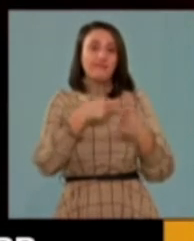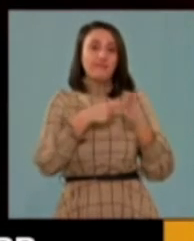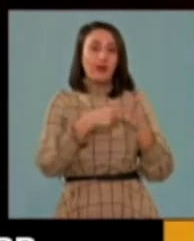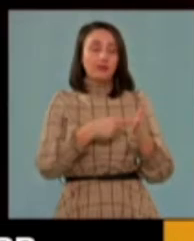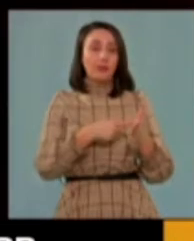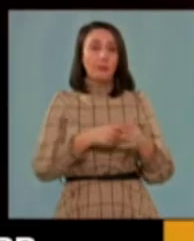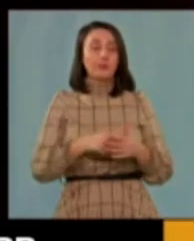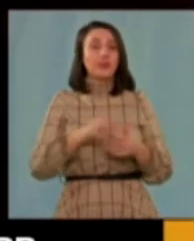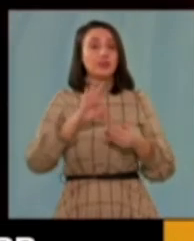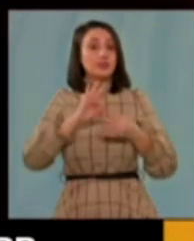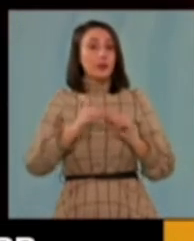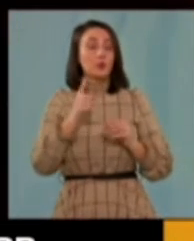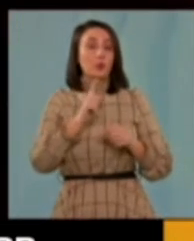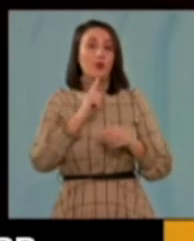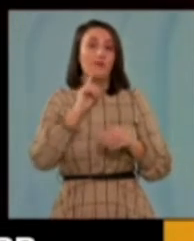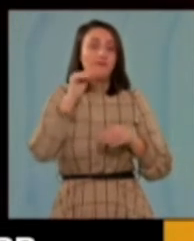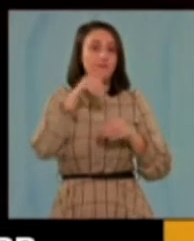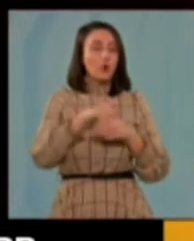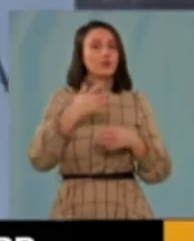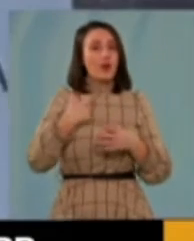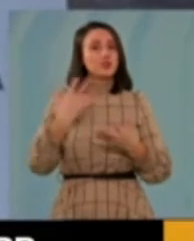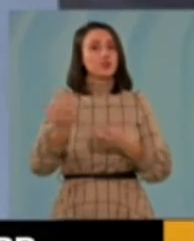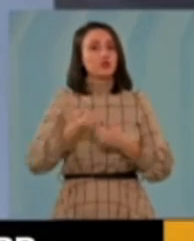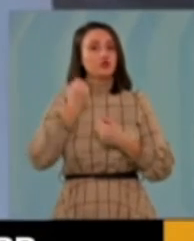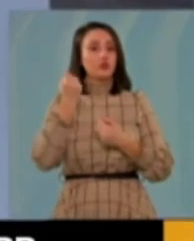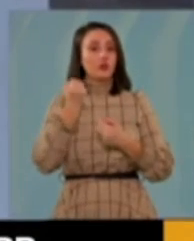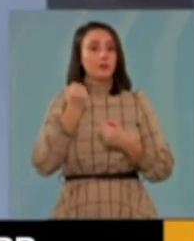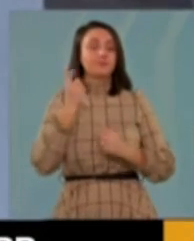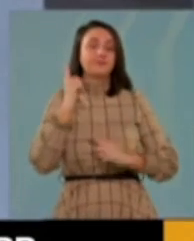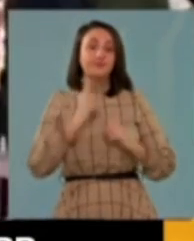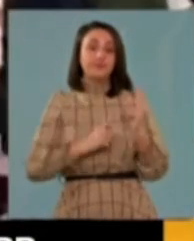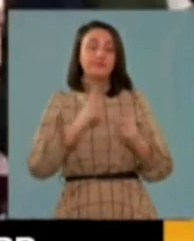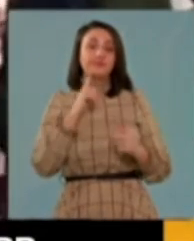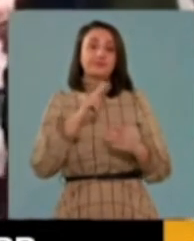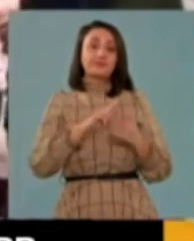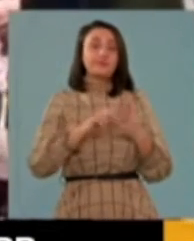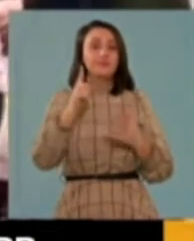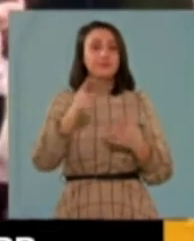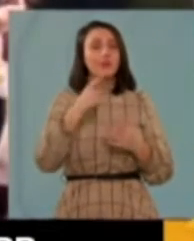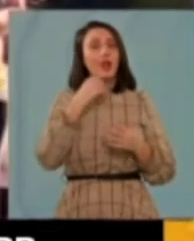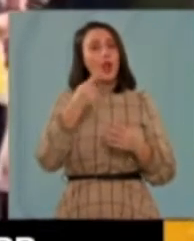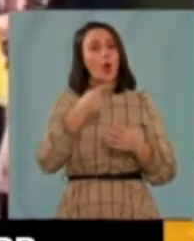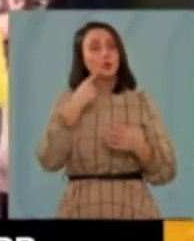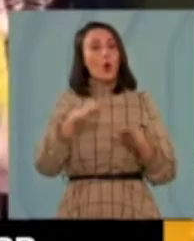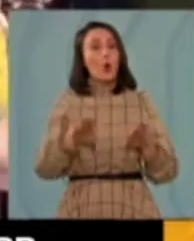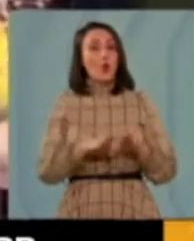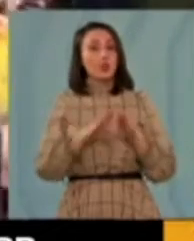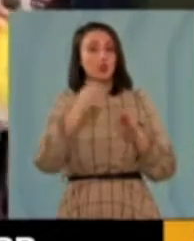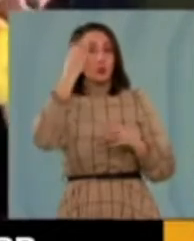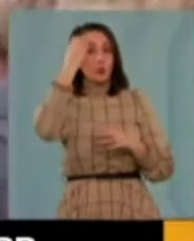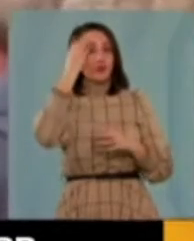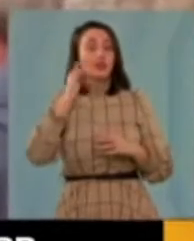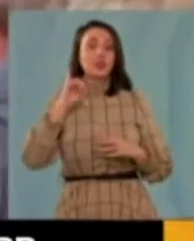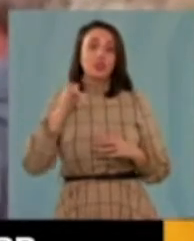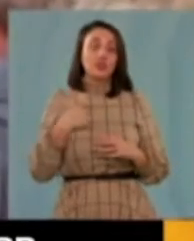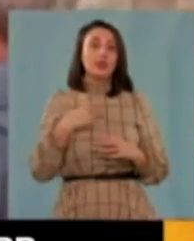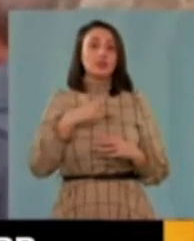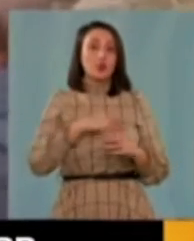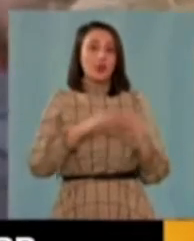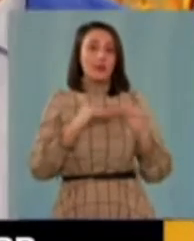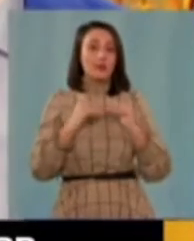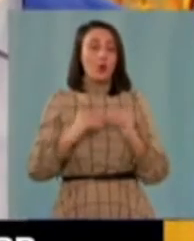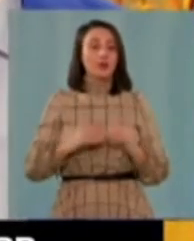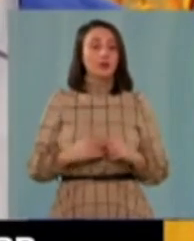reprezintă un electorat pe care vrea să-l câștige. Cu toate acestea, Vâlceanu își laudă colegii din guvern, chiar și pe cei de la